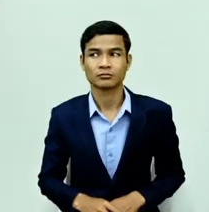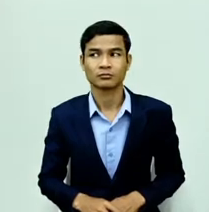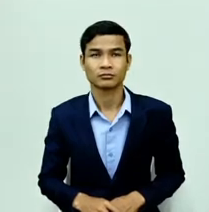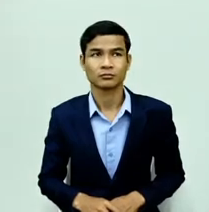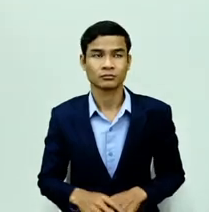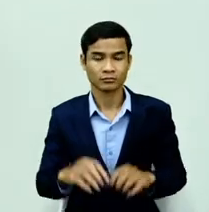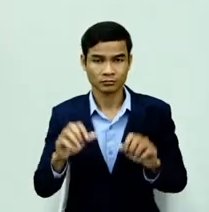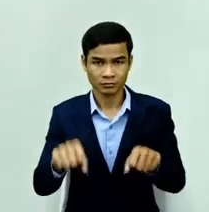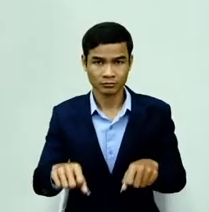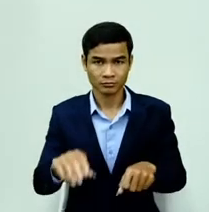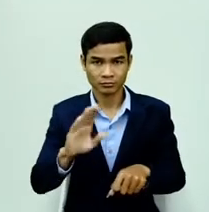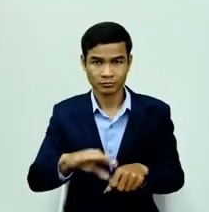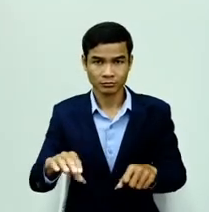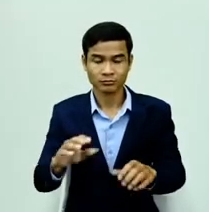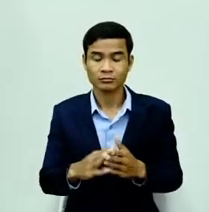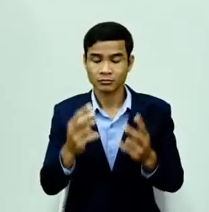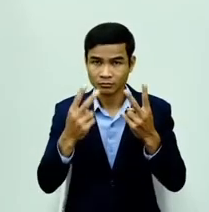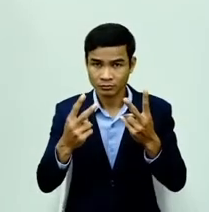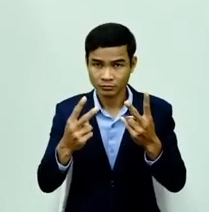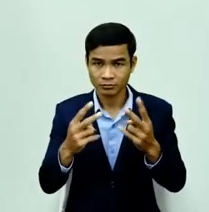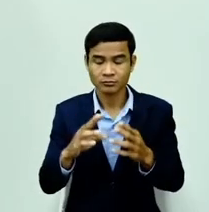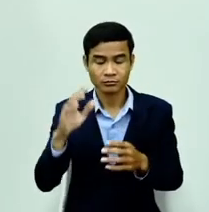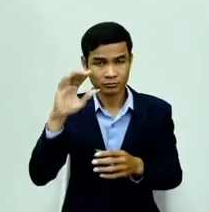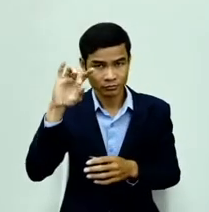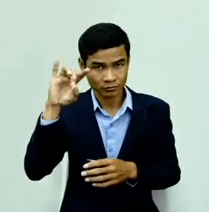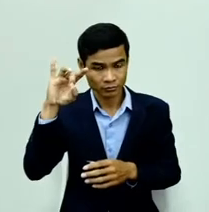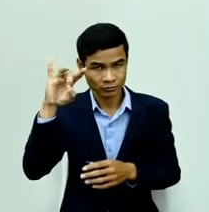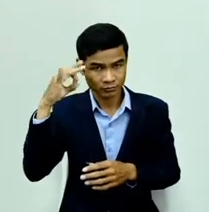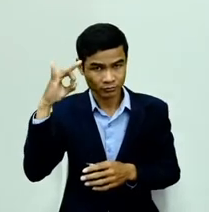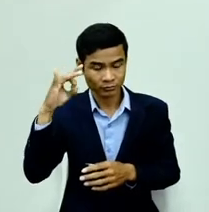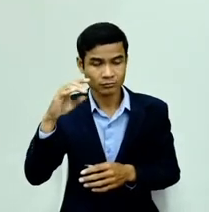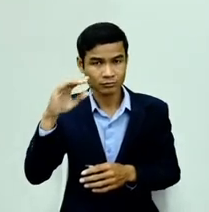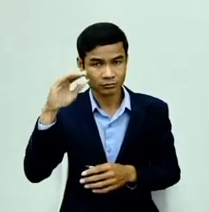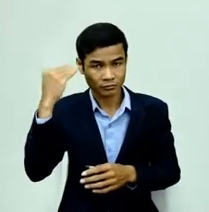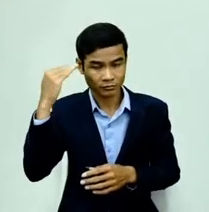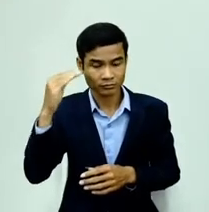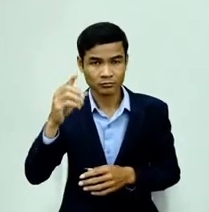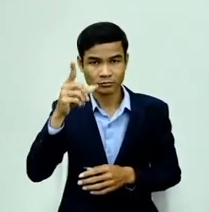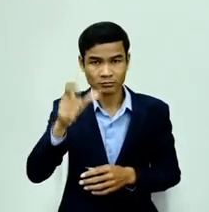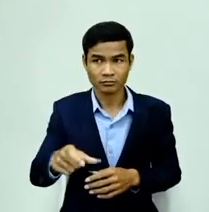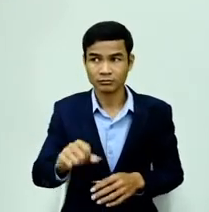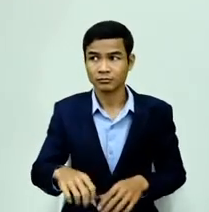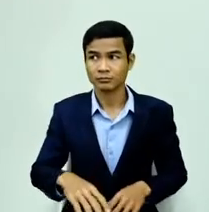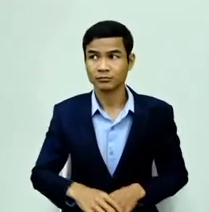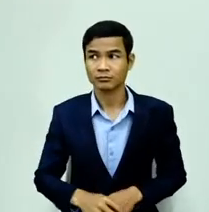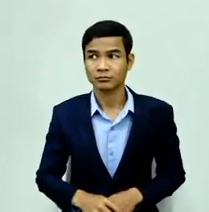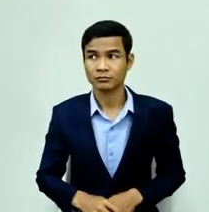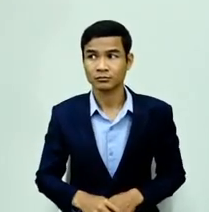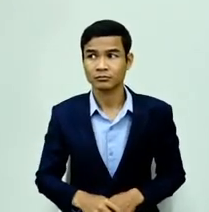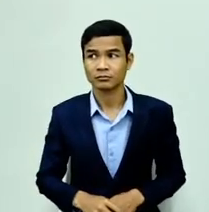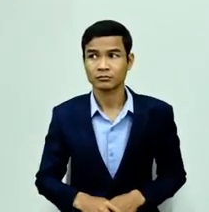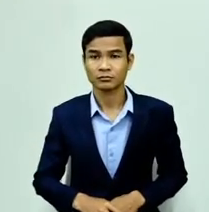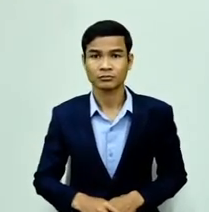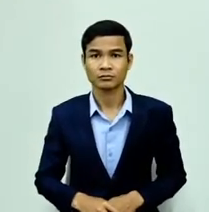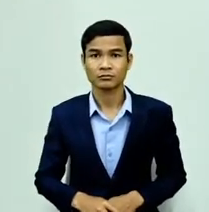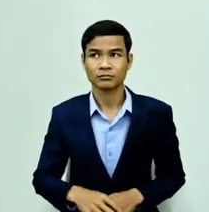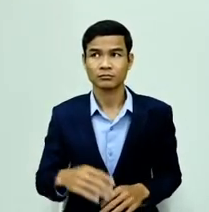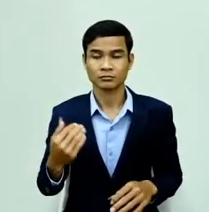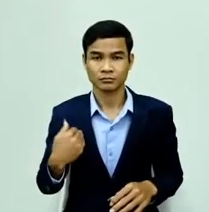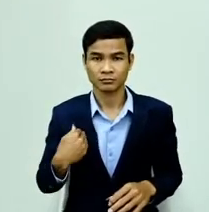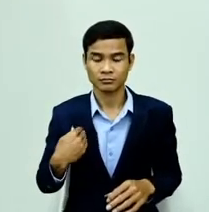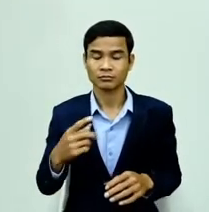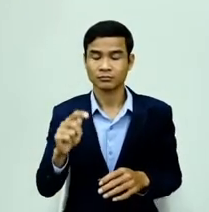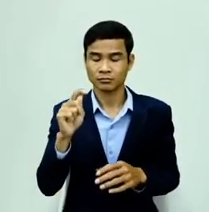ចាគឺឃើញមានចាបរោះម្នាក់នេះចាហើយមានអីគេទៀតកូនចាគឺមានរ